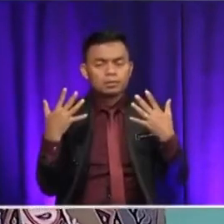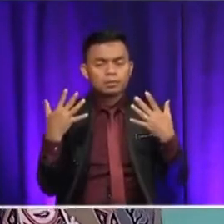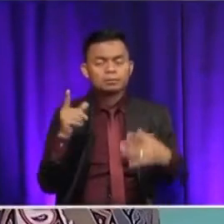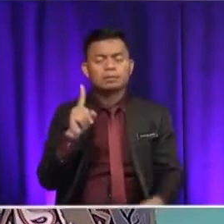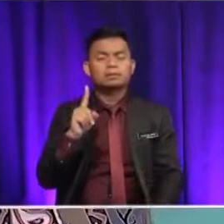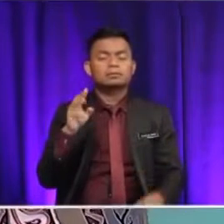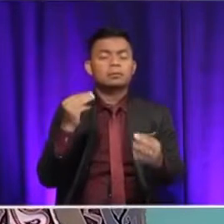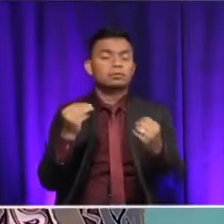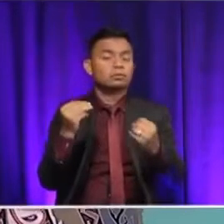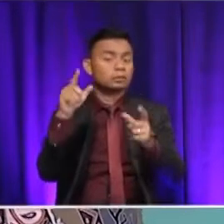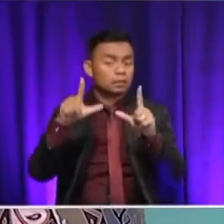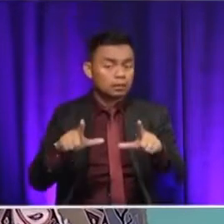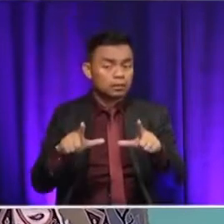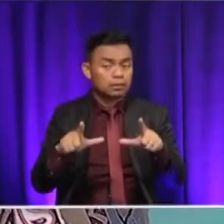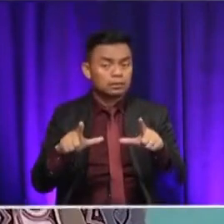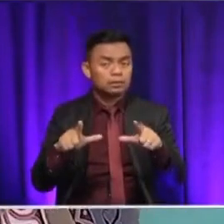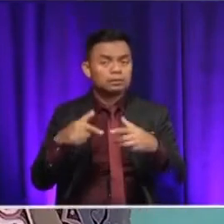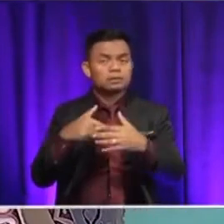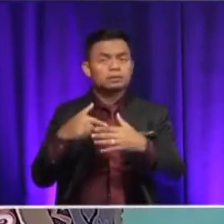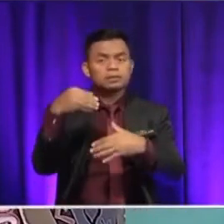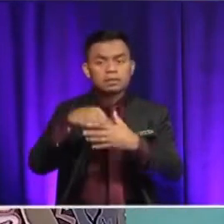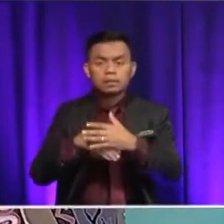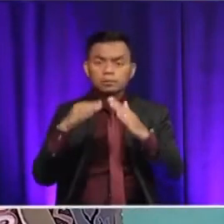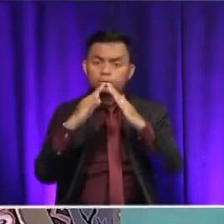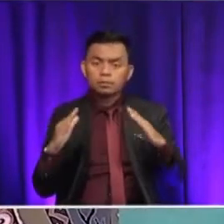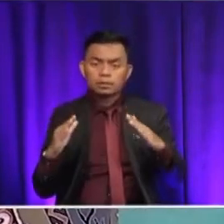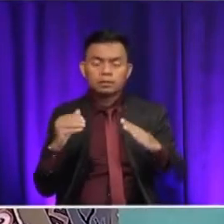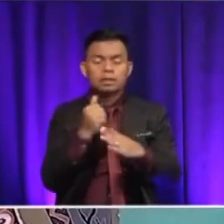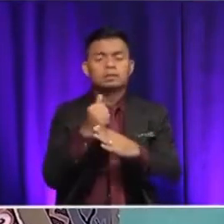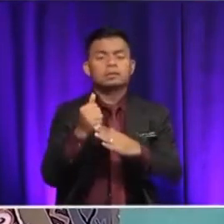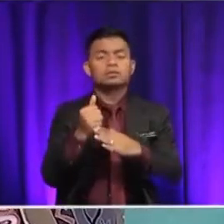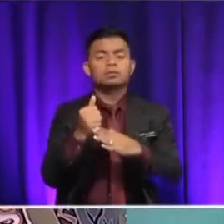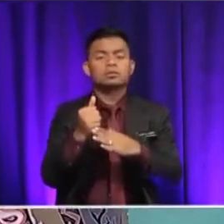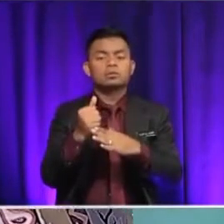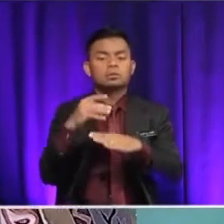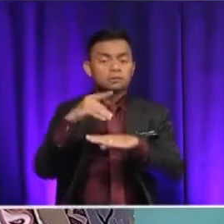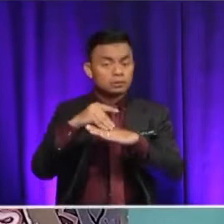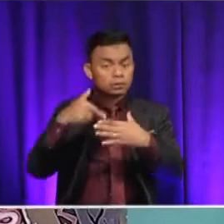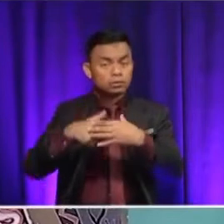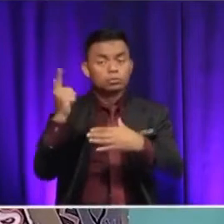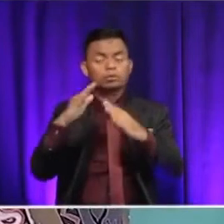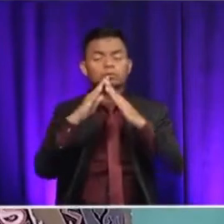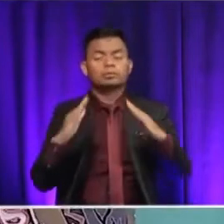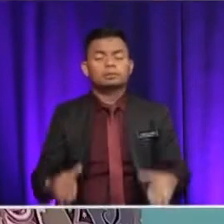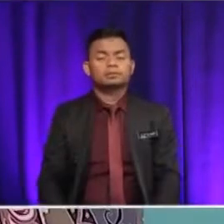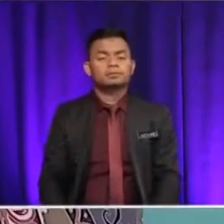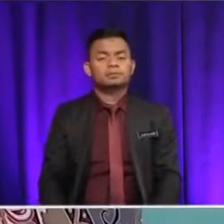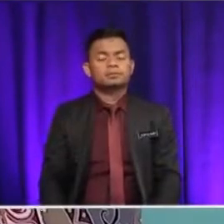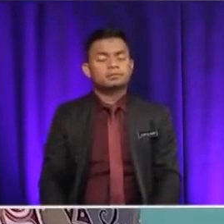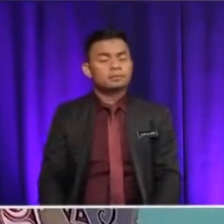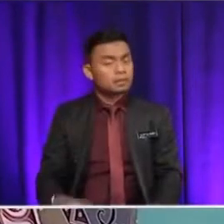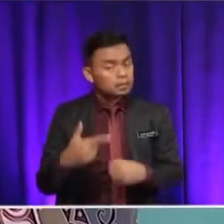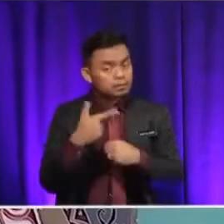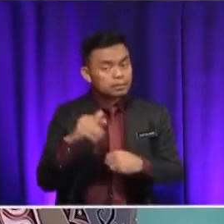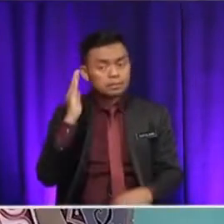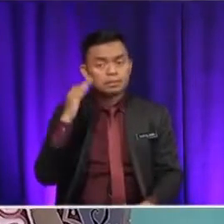nak pasang dalam rumah atau di luar rumah. Selepas pemunya kediaman tu dah tahu dia nak pasang mana, so diterjemahkan